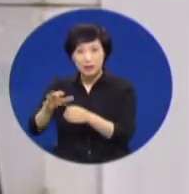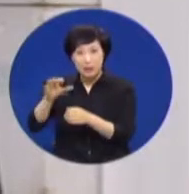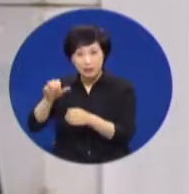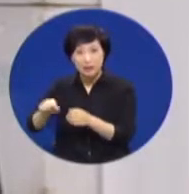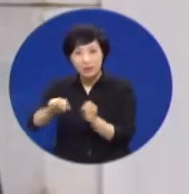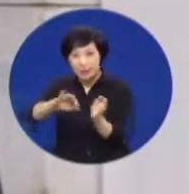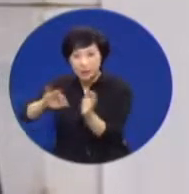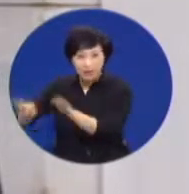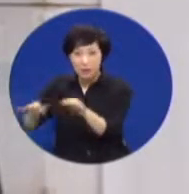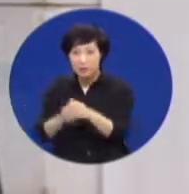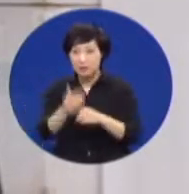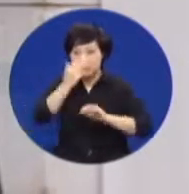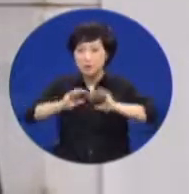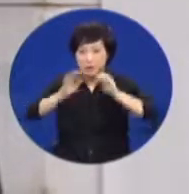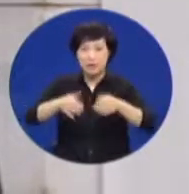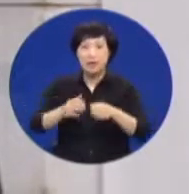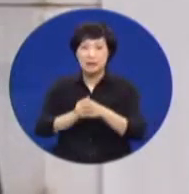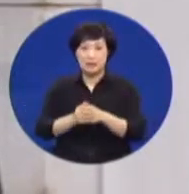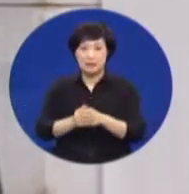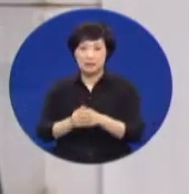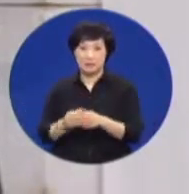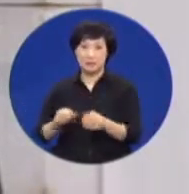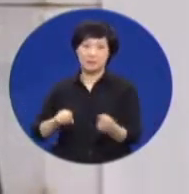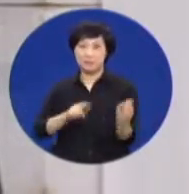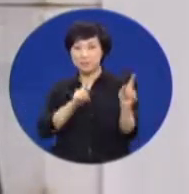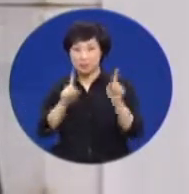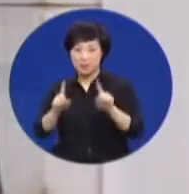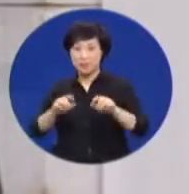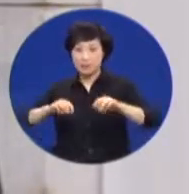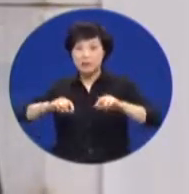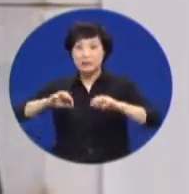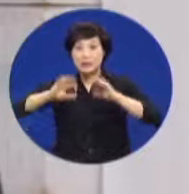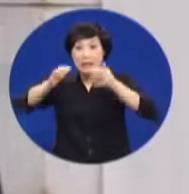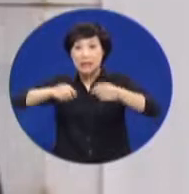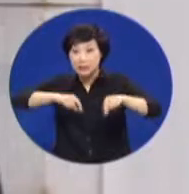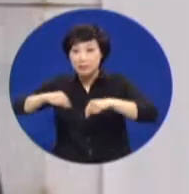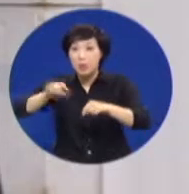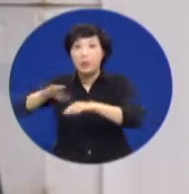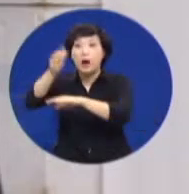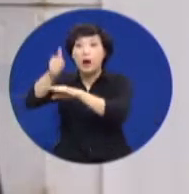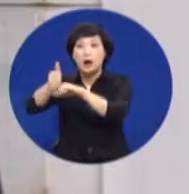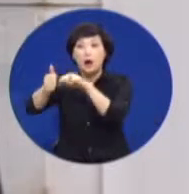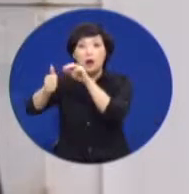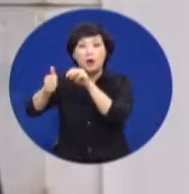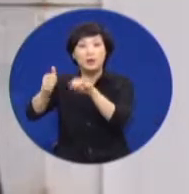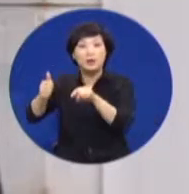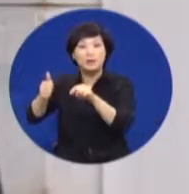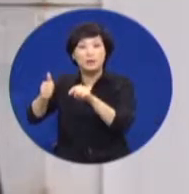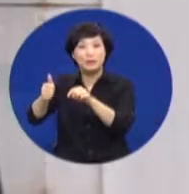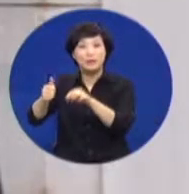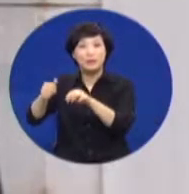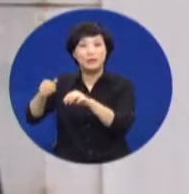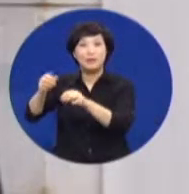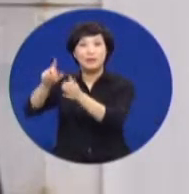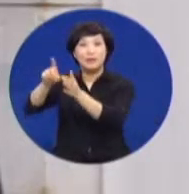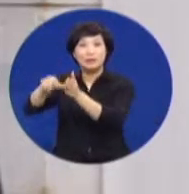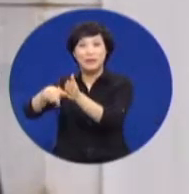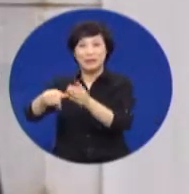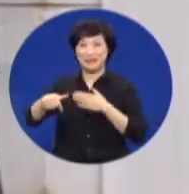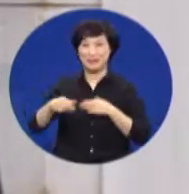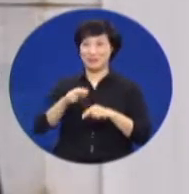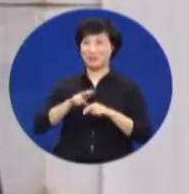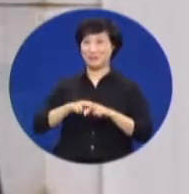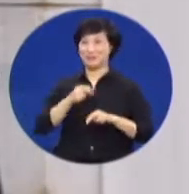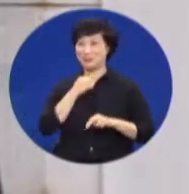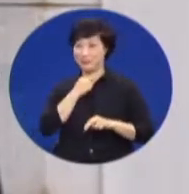세워서 세계를 지배하는 왕이 될 때 한자리 해먹으려고 했는데, 그래서